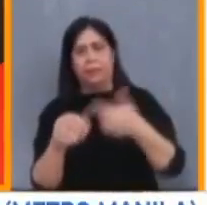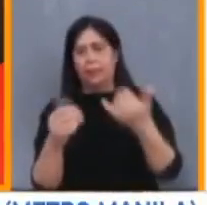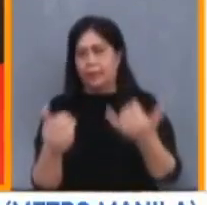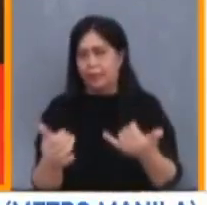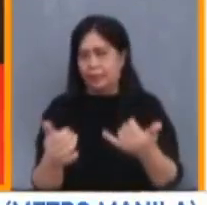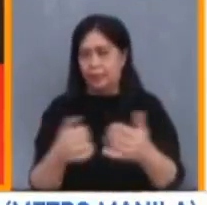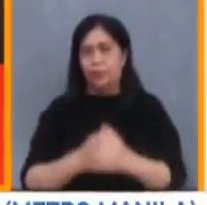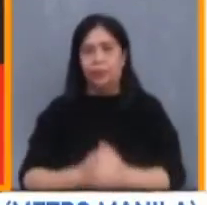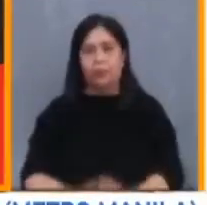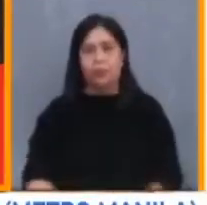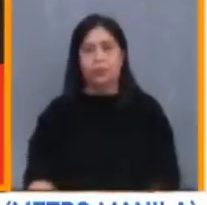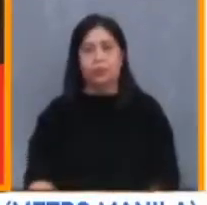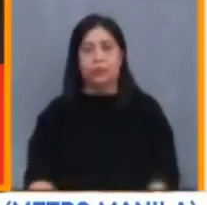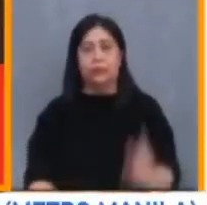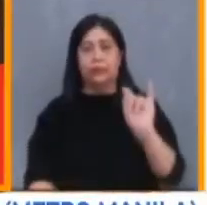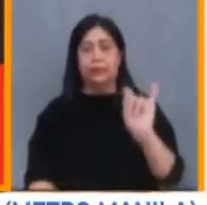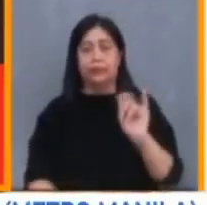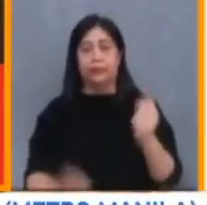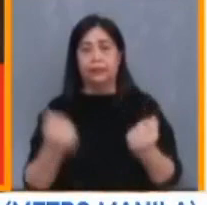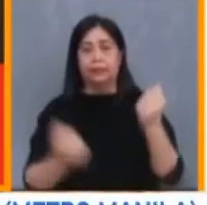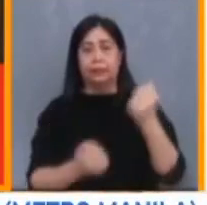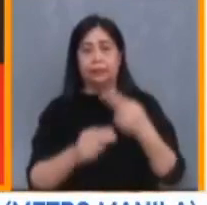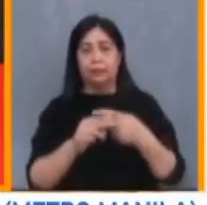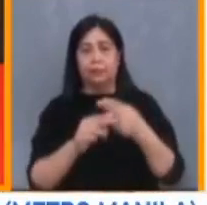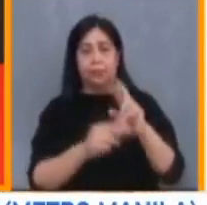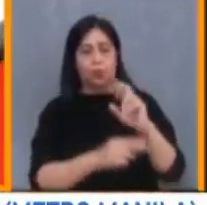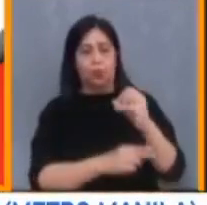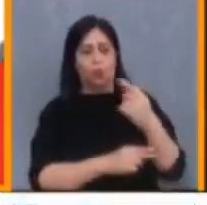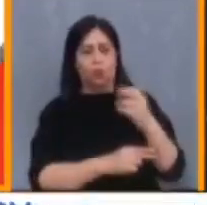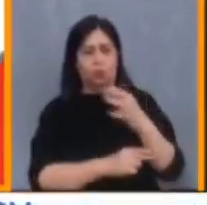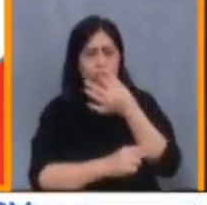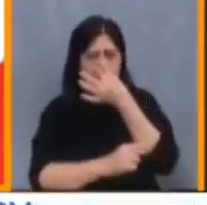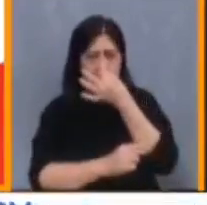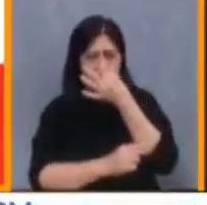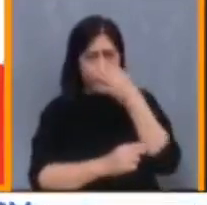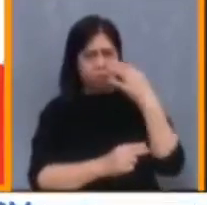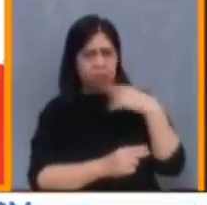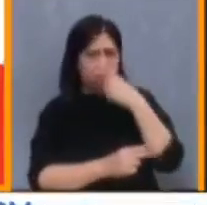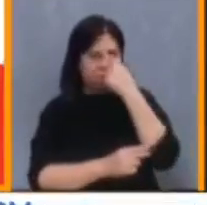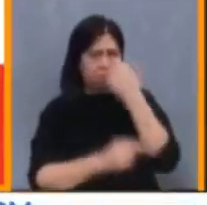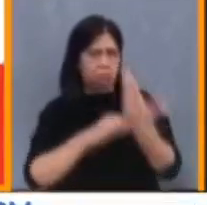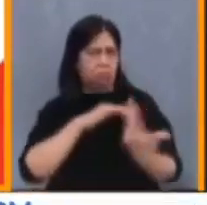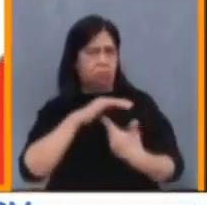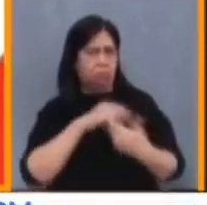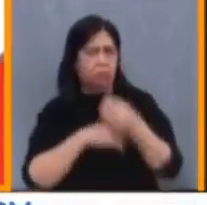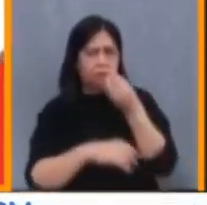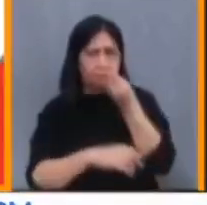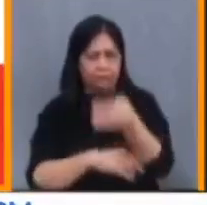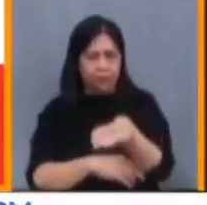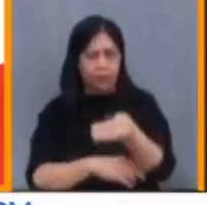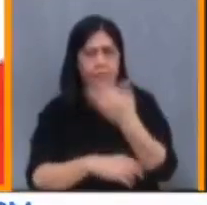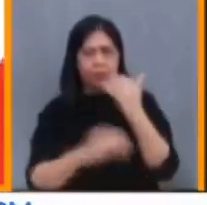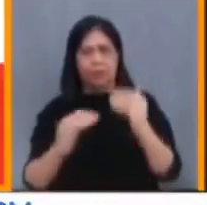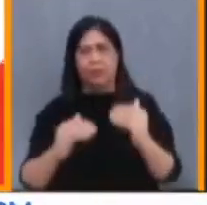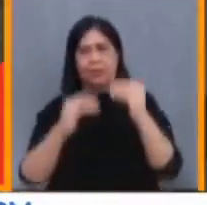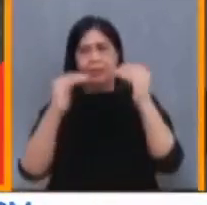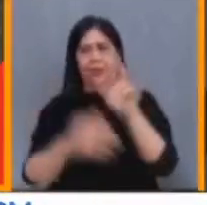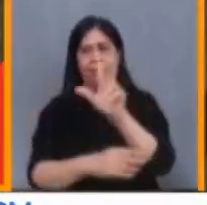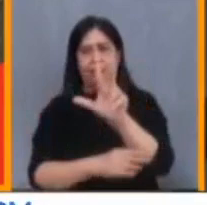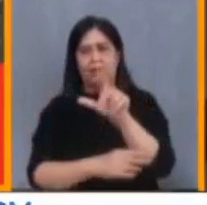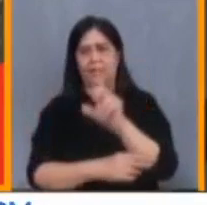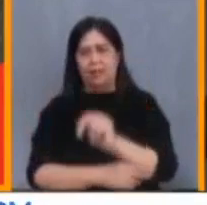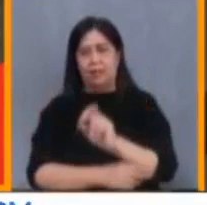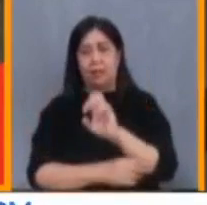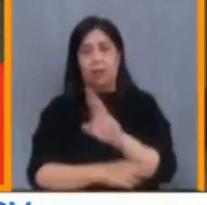taxi driver na si Roger, kaunti na nga raw ang kita dahil matumal ang mga pasahero habang nasa alert level 3 ang NCR. Dagdag pasakit pa